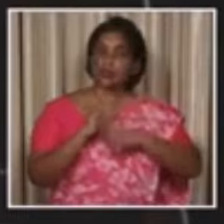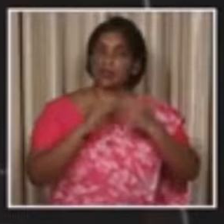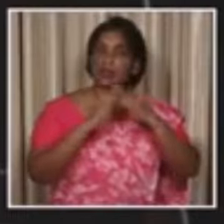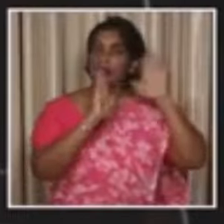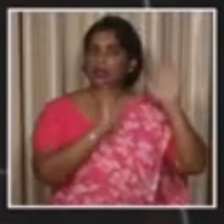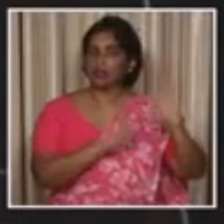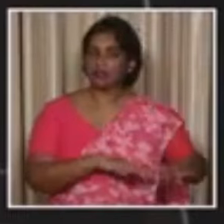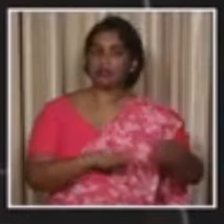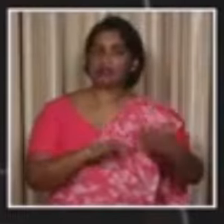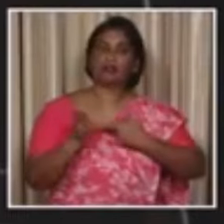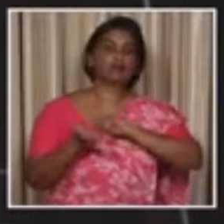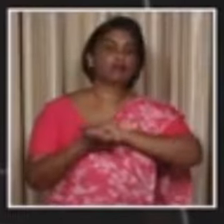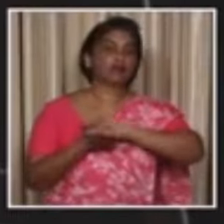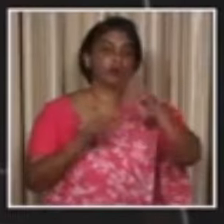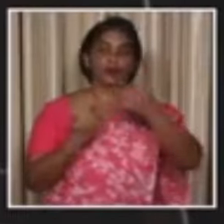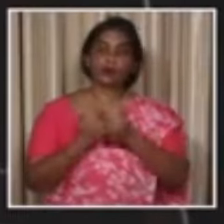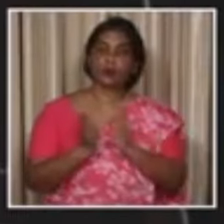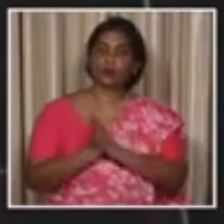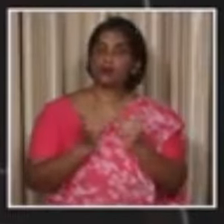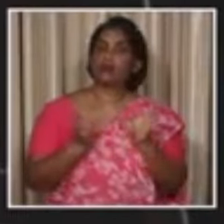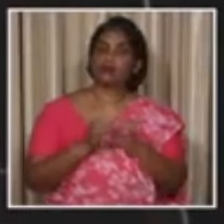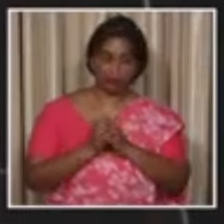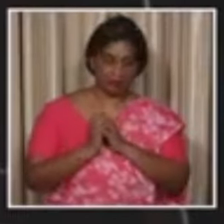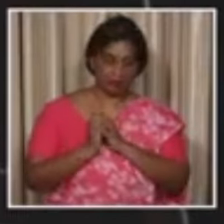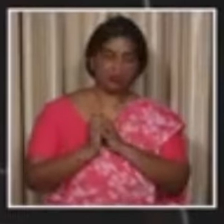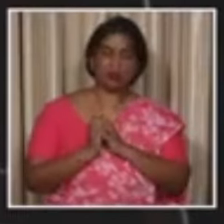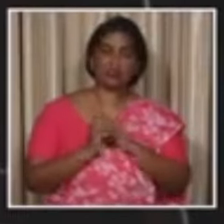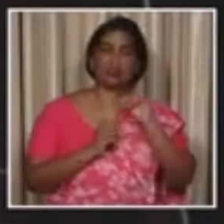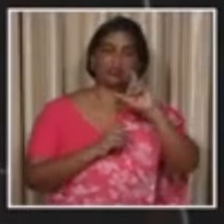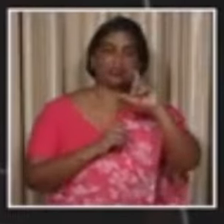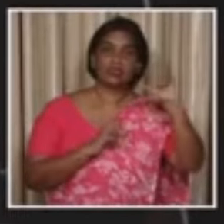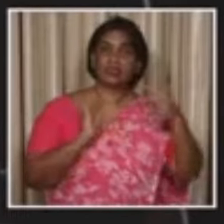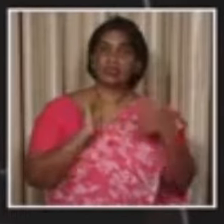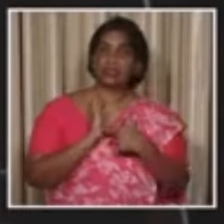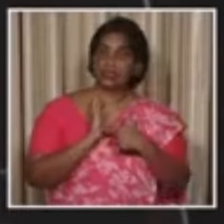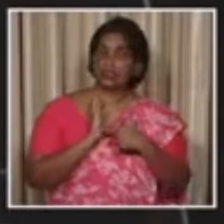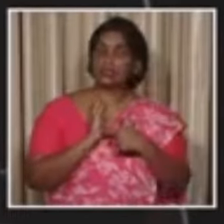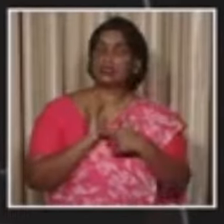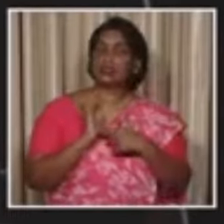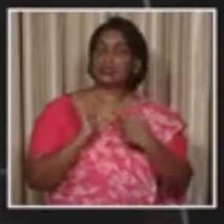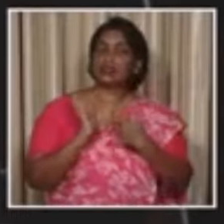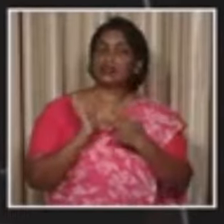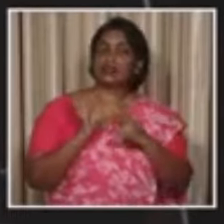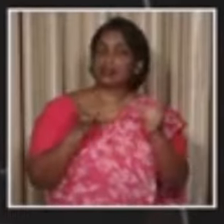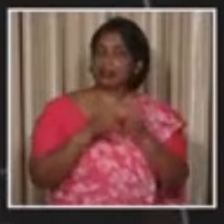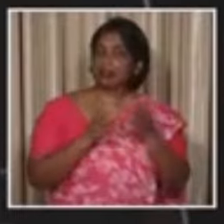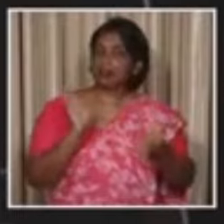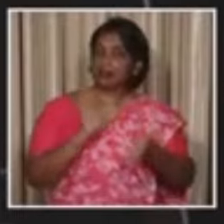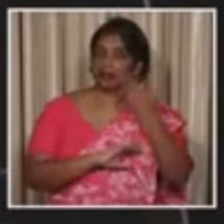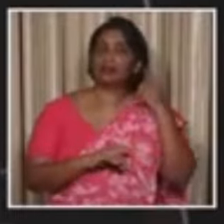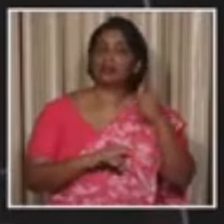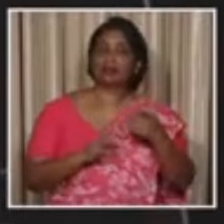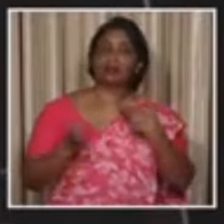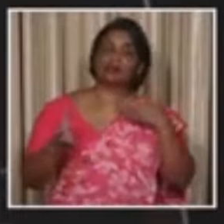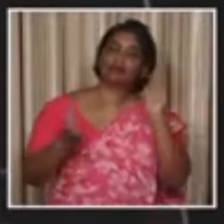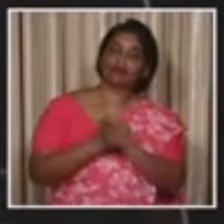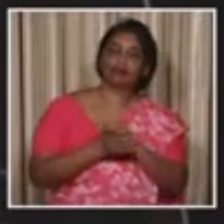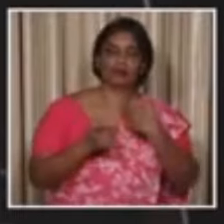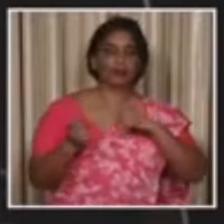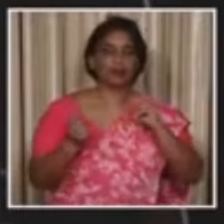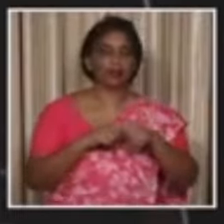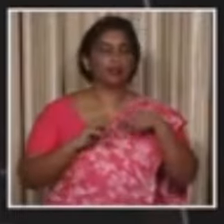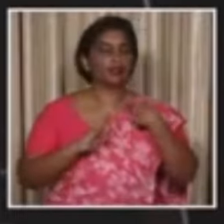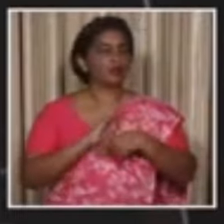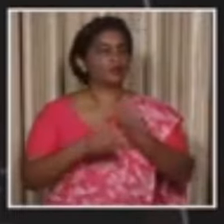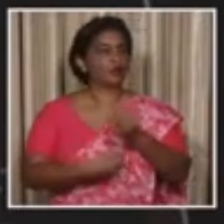තියලා අරේ ගිහිල්ලි වෙලා තමන්ගේ ටීම් එක අරගෙන CCC ටීම් එක අරන් ගිහිල්ලි ඉවර වෙලා ගාලා ඒ කට්ටිය අතල් දාලා මේ රටේ